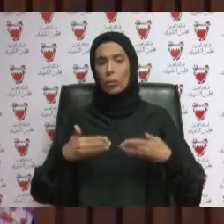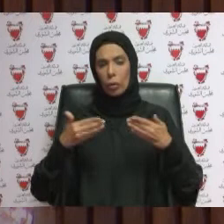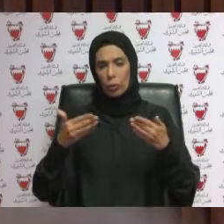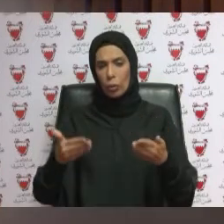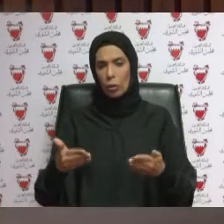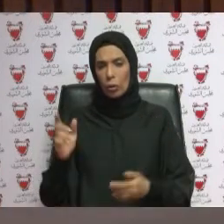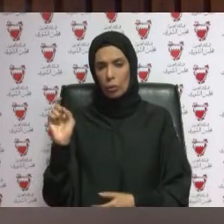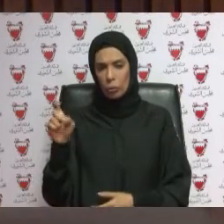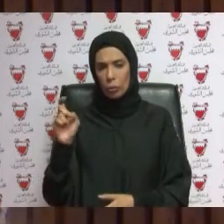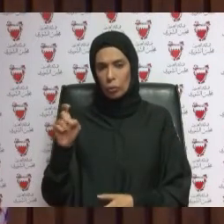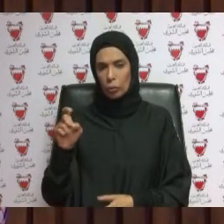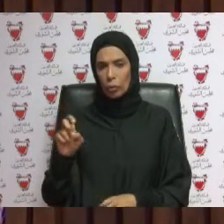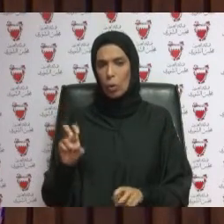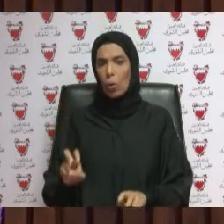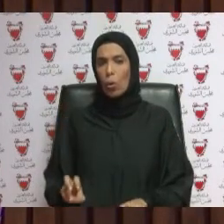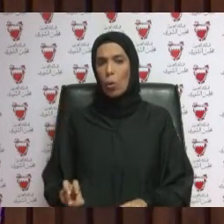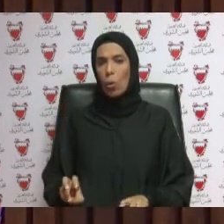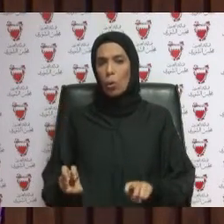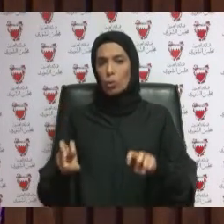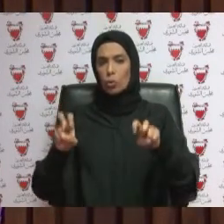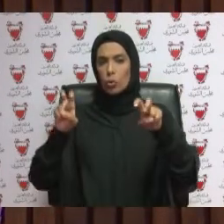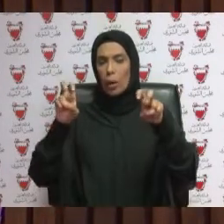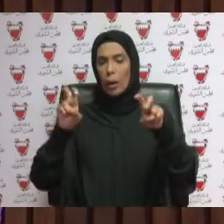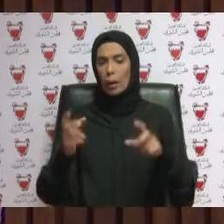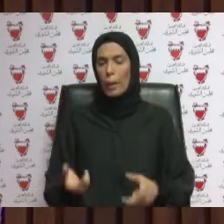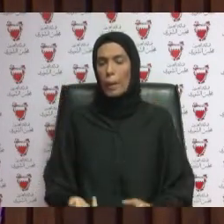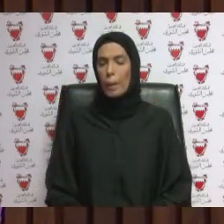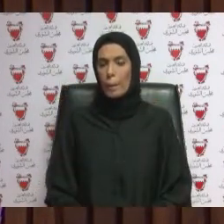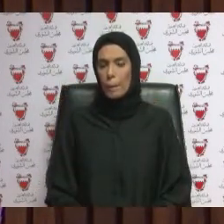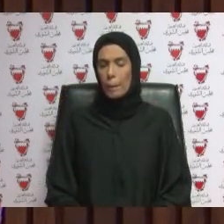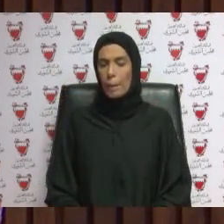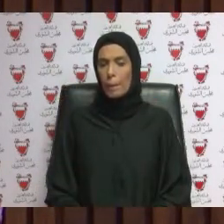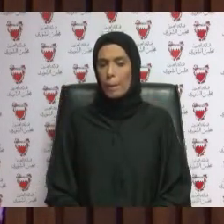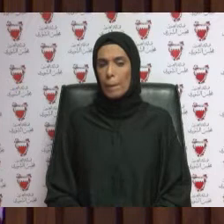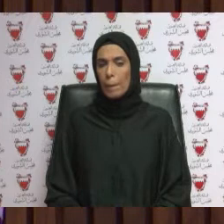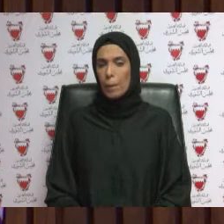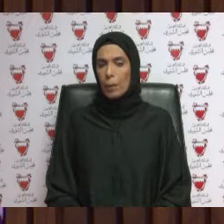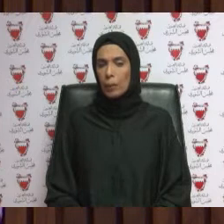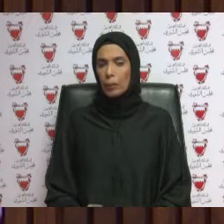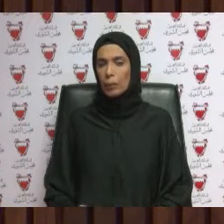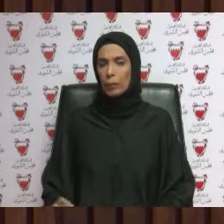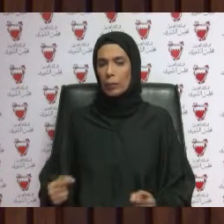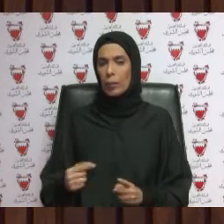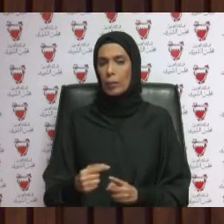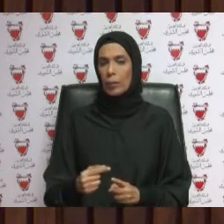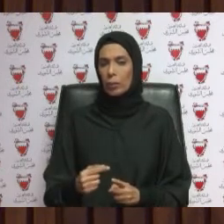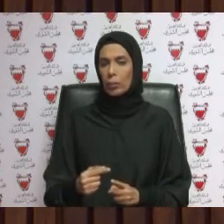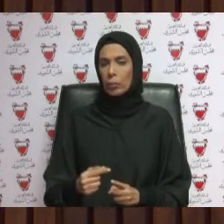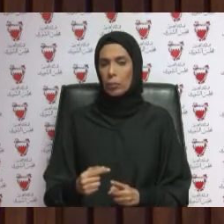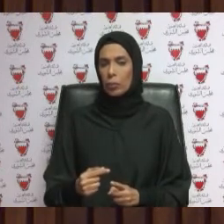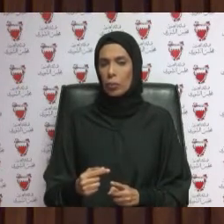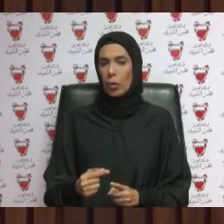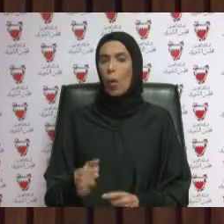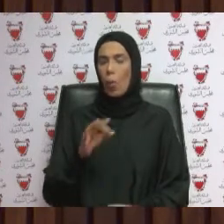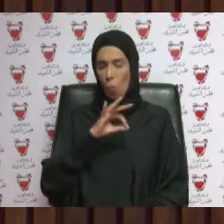مثلا شقق في في في مناطق سكنية، ولكن هذا غرض مو سكن عائلي، ولكن هذا الغرض قد يكون